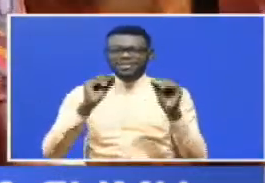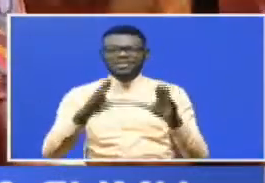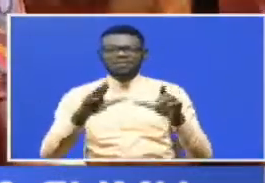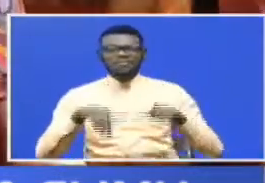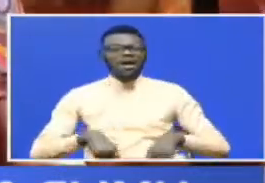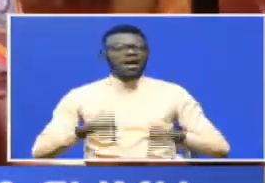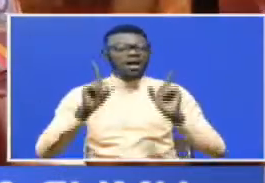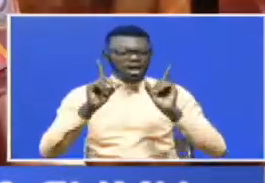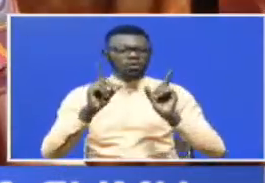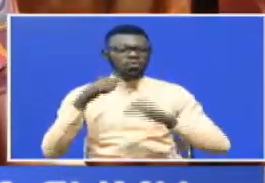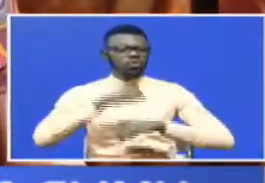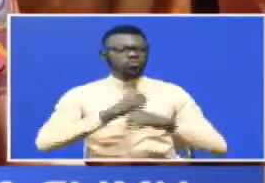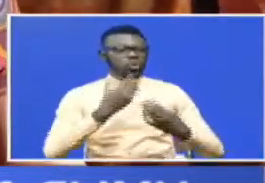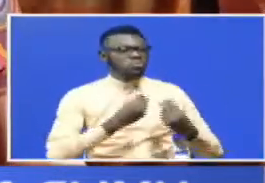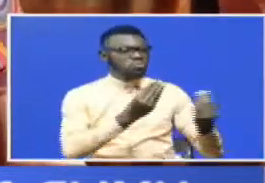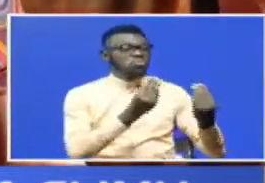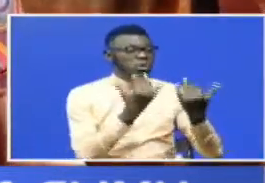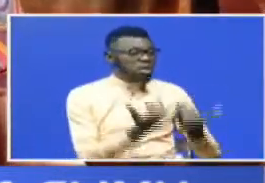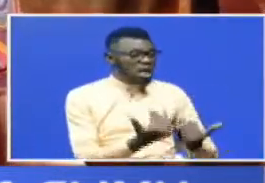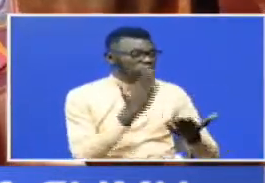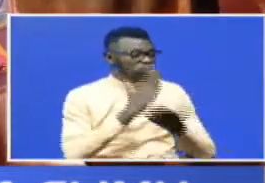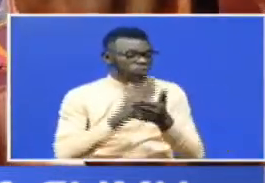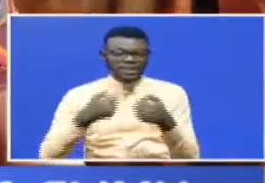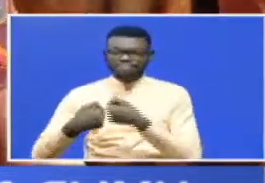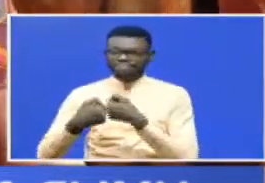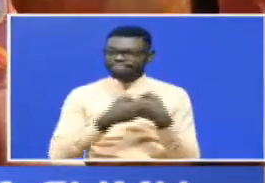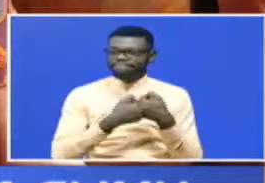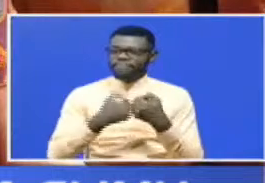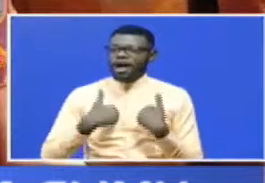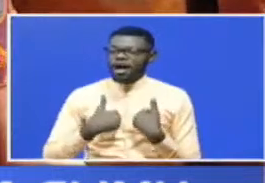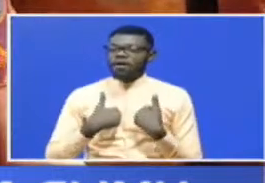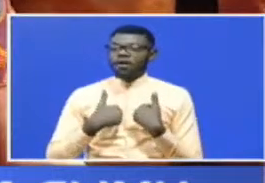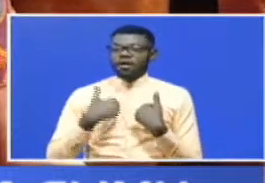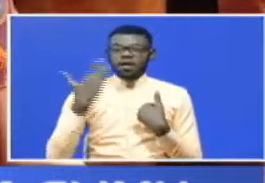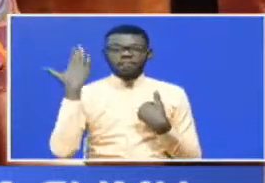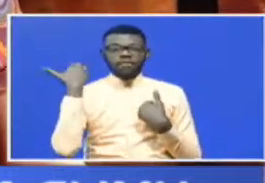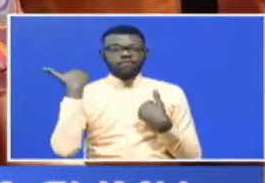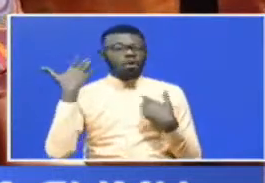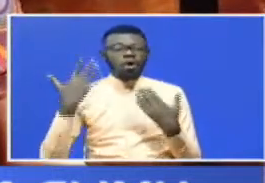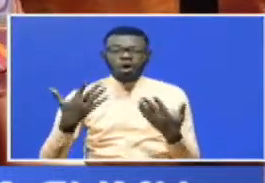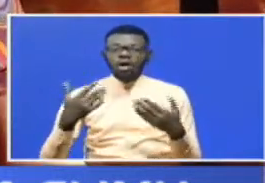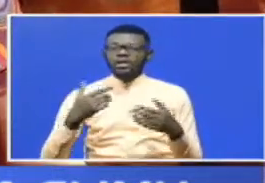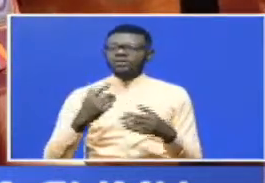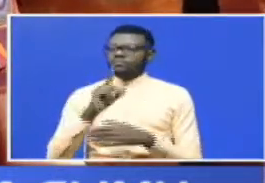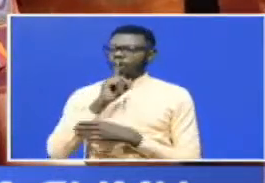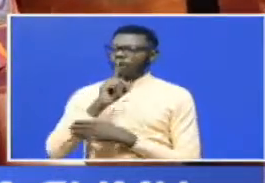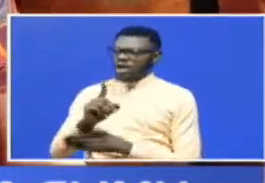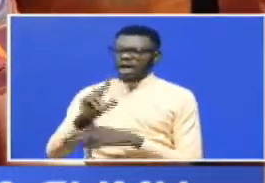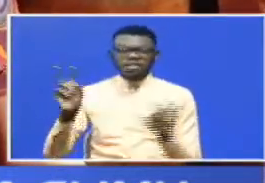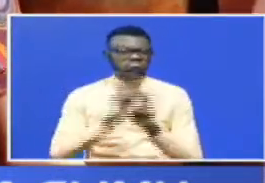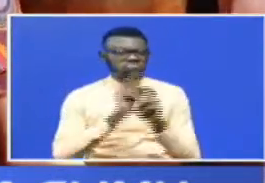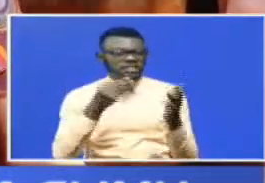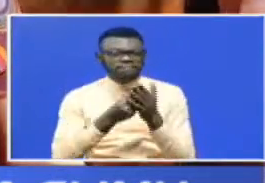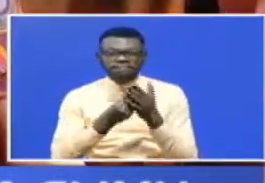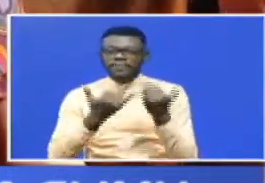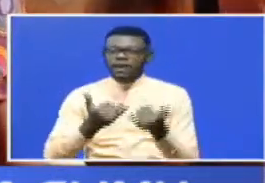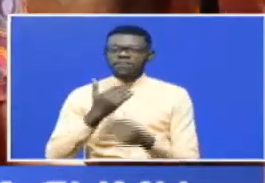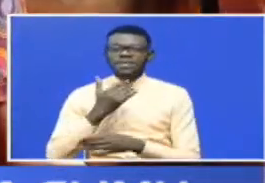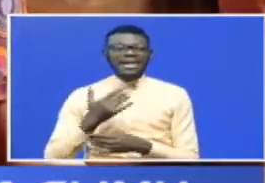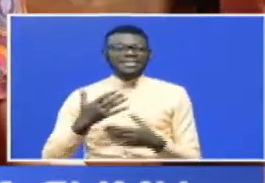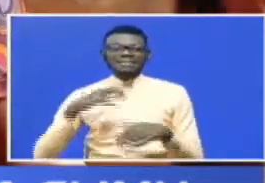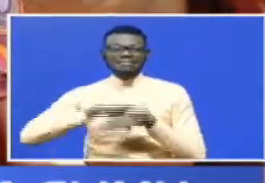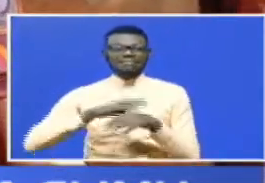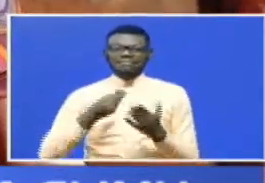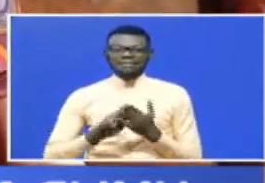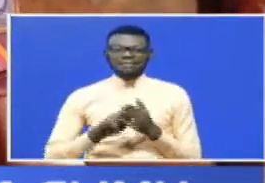shule, sababu wakati huu ni mgumu. Tokea walipowasema mpaka tutafute pesa, sasa hatujapata pesa